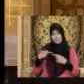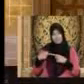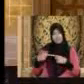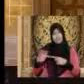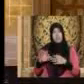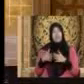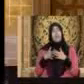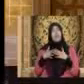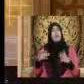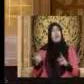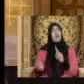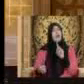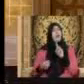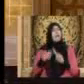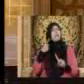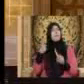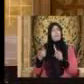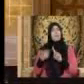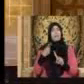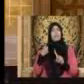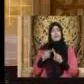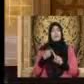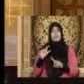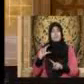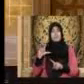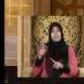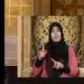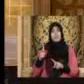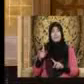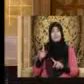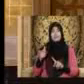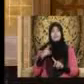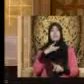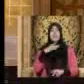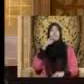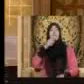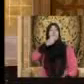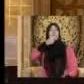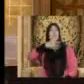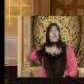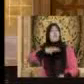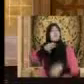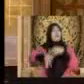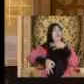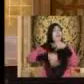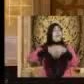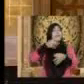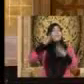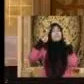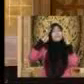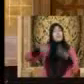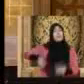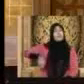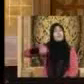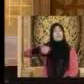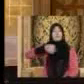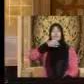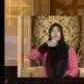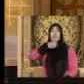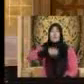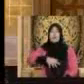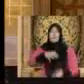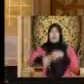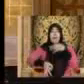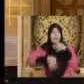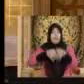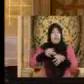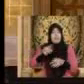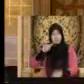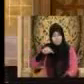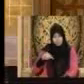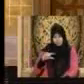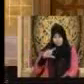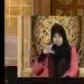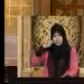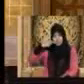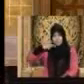العظيم وهذا الشهر المبارك تحدث عنه النبي صلى الله عليه وسلم بقوله: ذاك